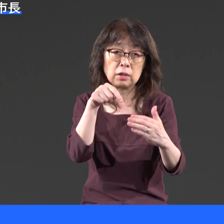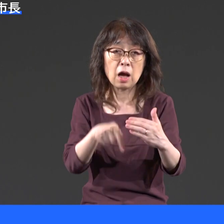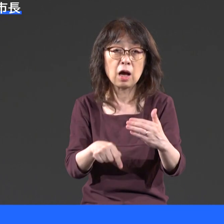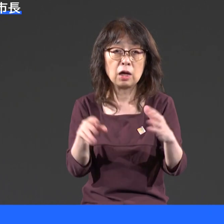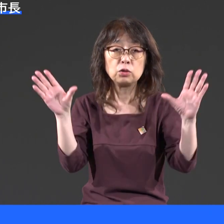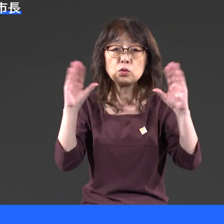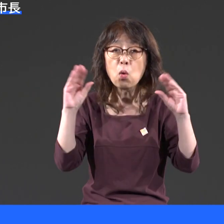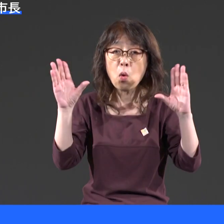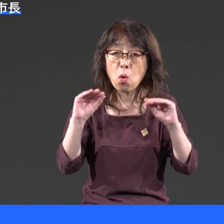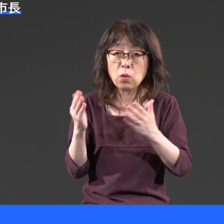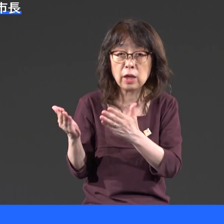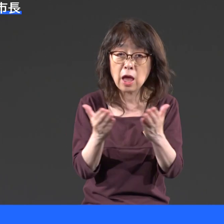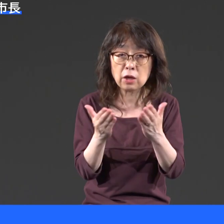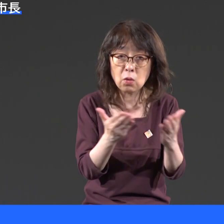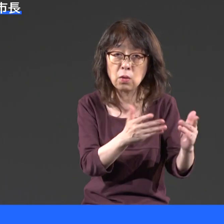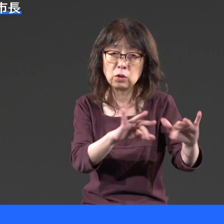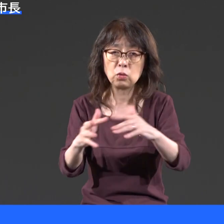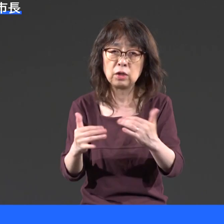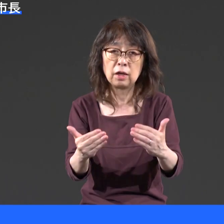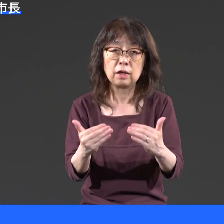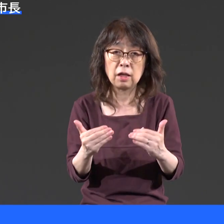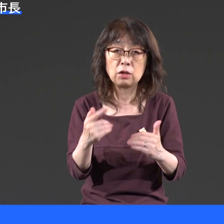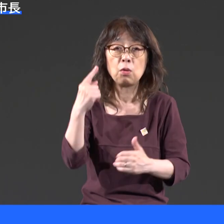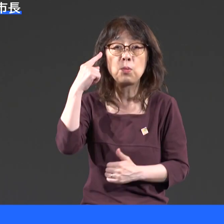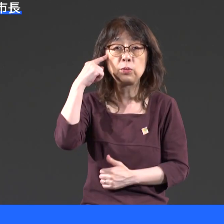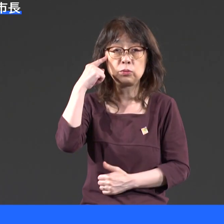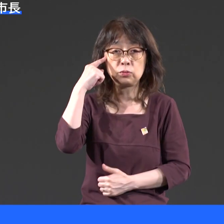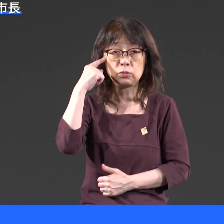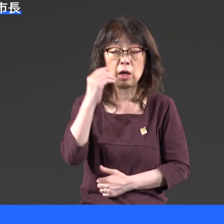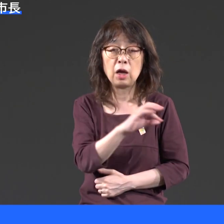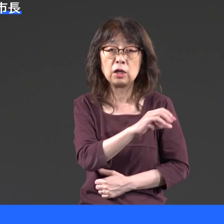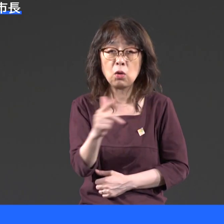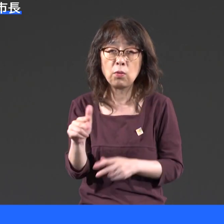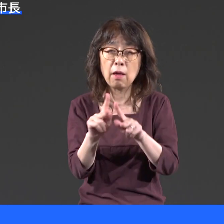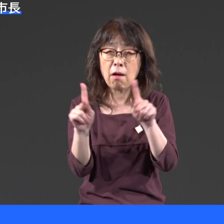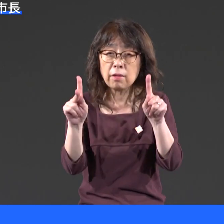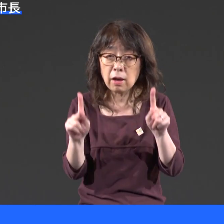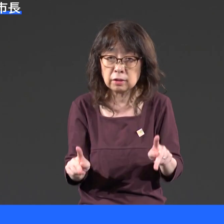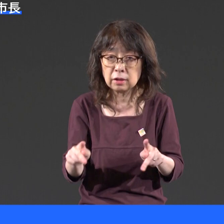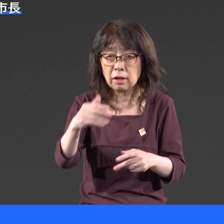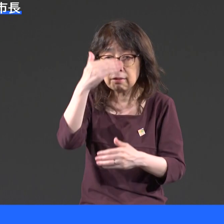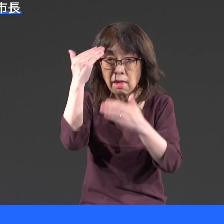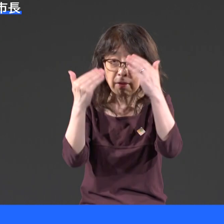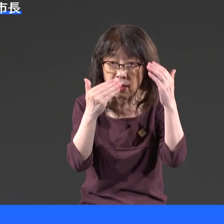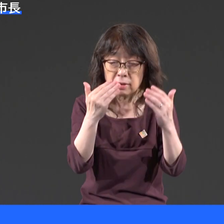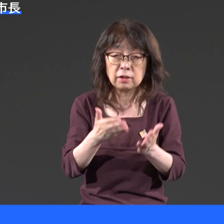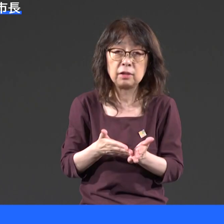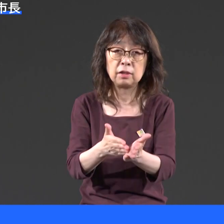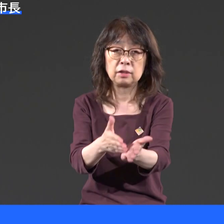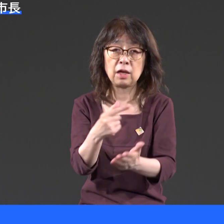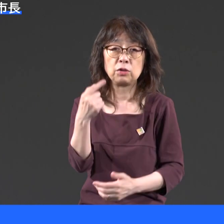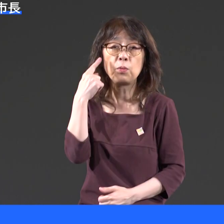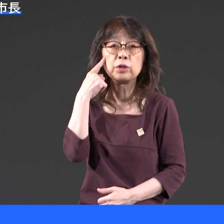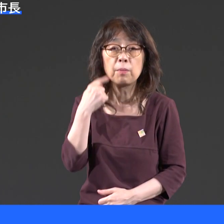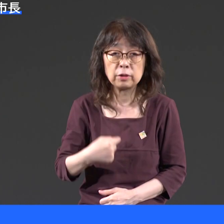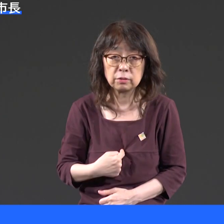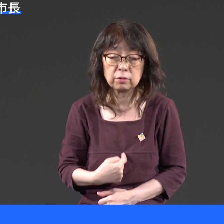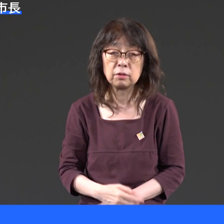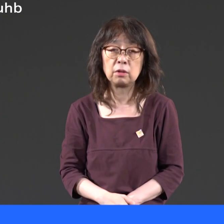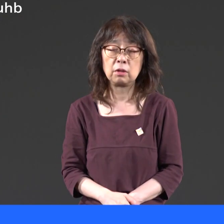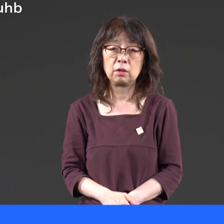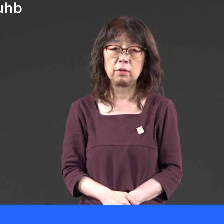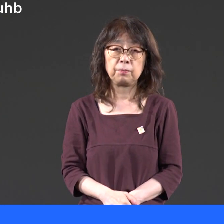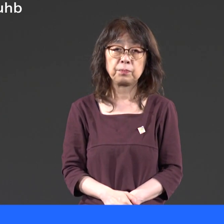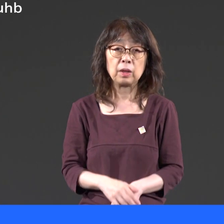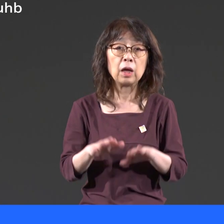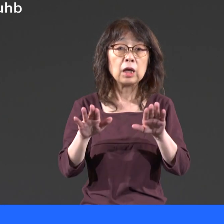ていかなければいけないなというふうに思っておりますので、ここはいろいろな課題を丁寧に行っていきたいというふうに思っています。 今